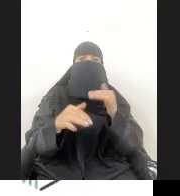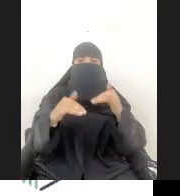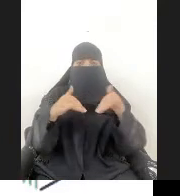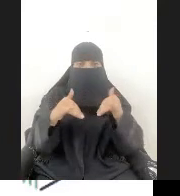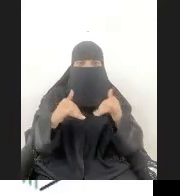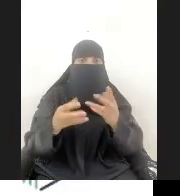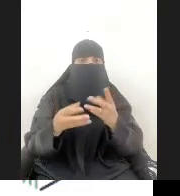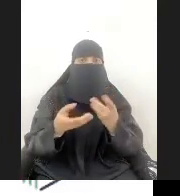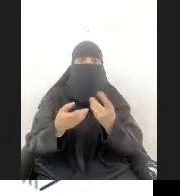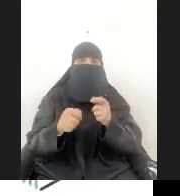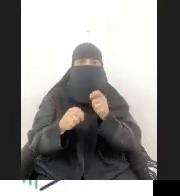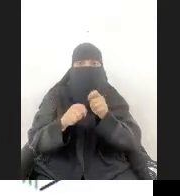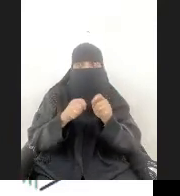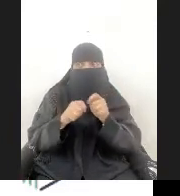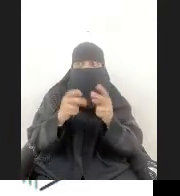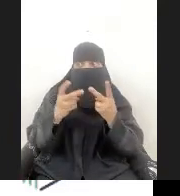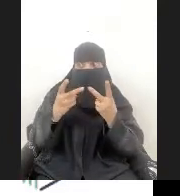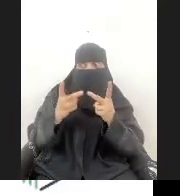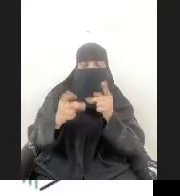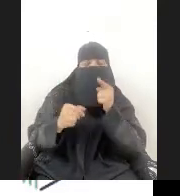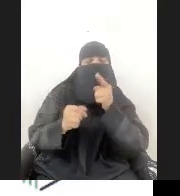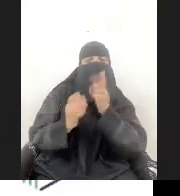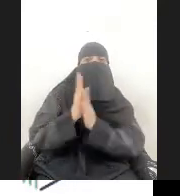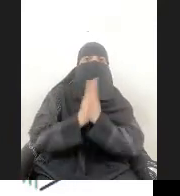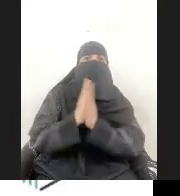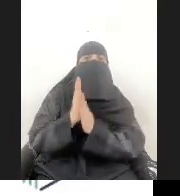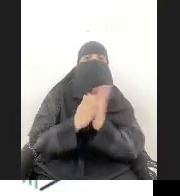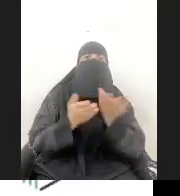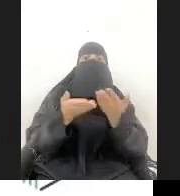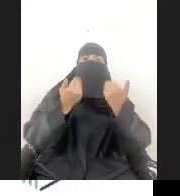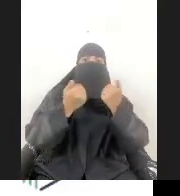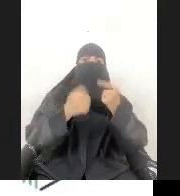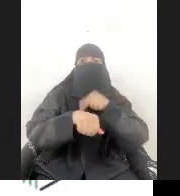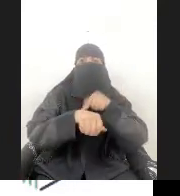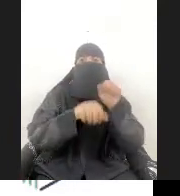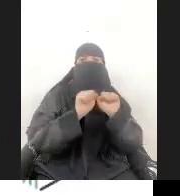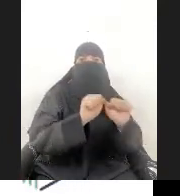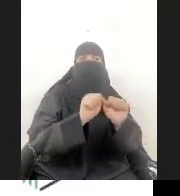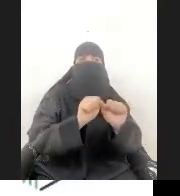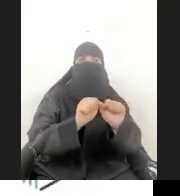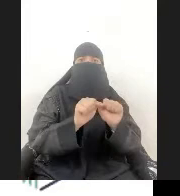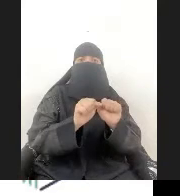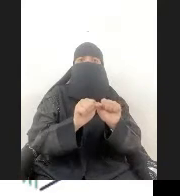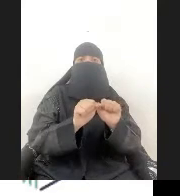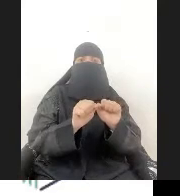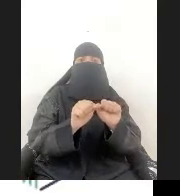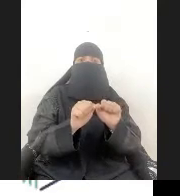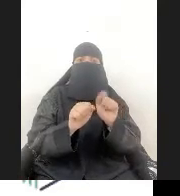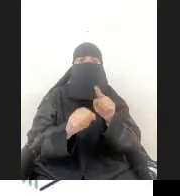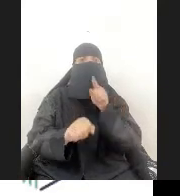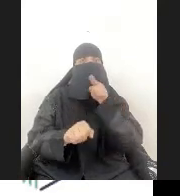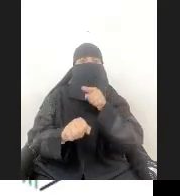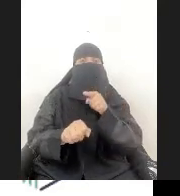التعلم الإلكترونية إذا كان غير تزامني؟ زي ما ذكر الدكتور حسن مثال جدا جدا عملي اللي هو لوحة المناقشة،